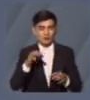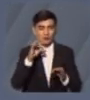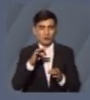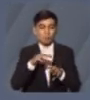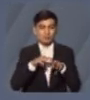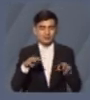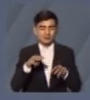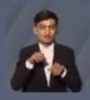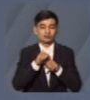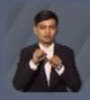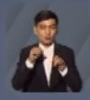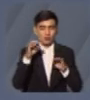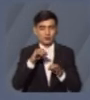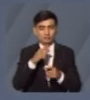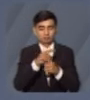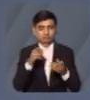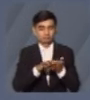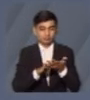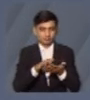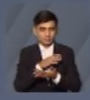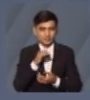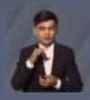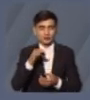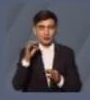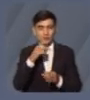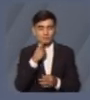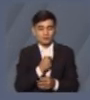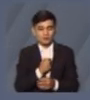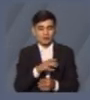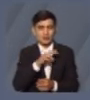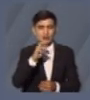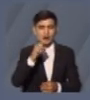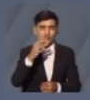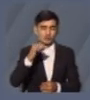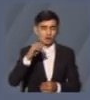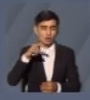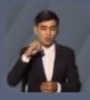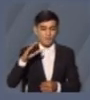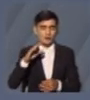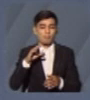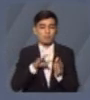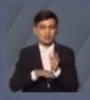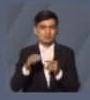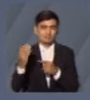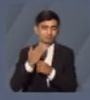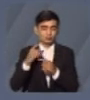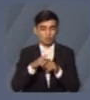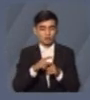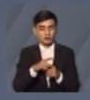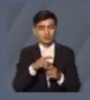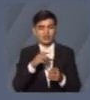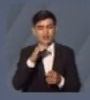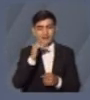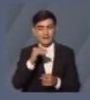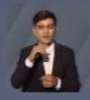берді. Ведомство өкілдері мерзімдік борышын өтеп жүрген жауынгер Кашулев ешқандай бұйрықсыз оқ-дәріге барып, F1